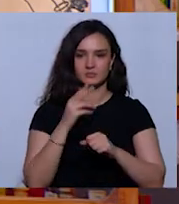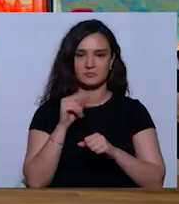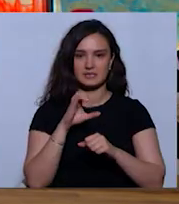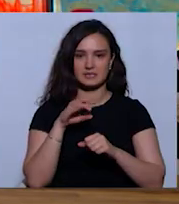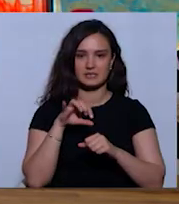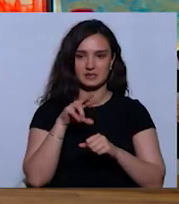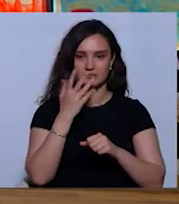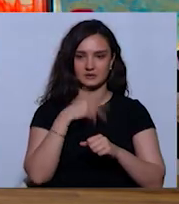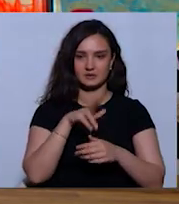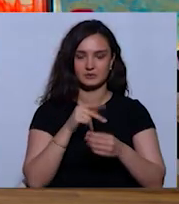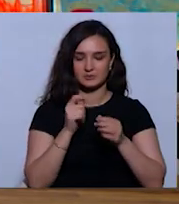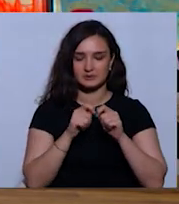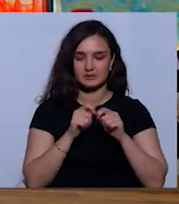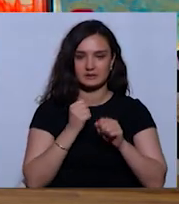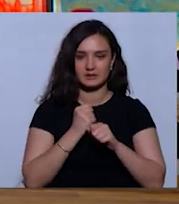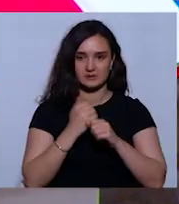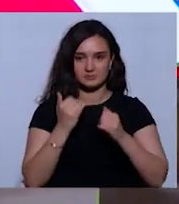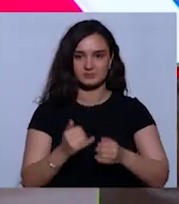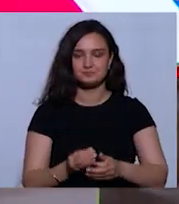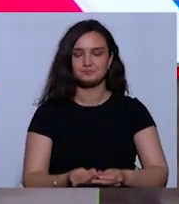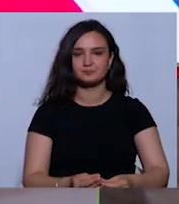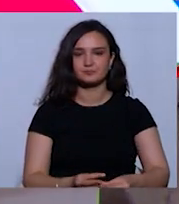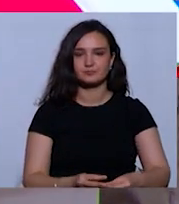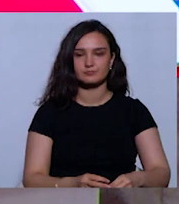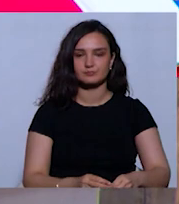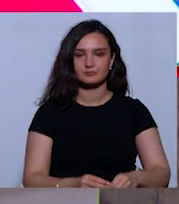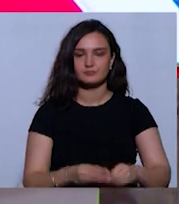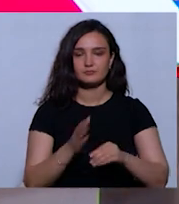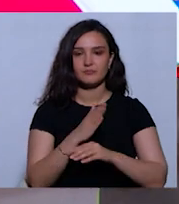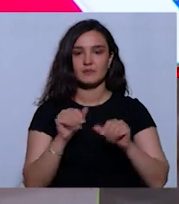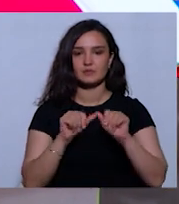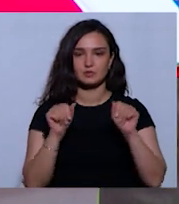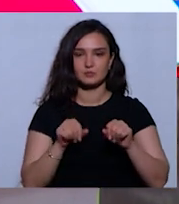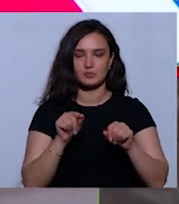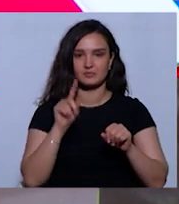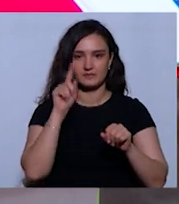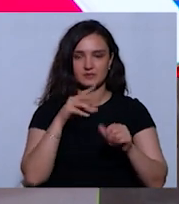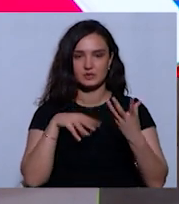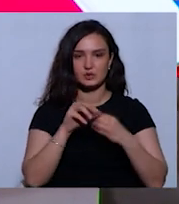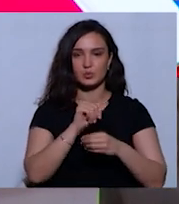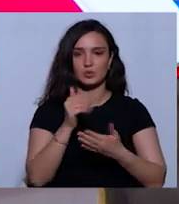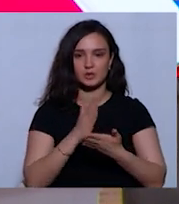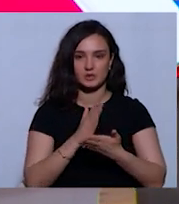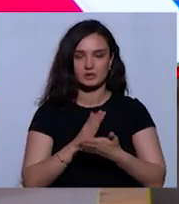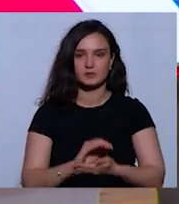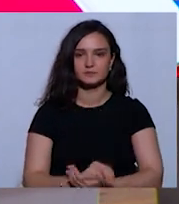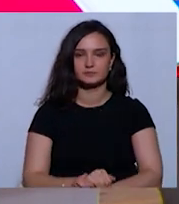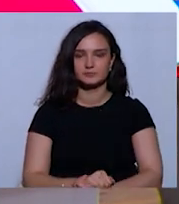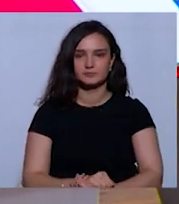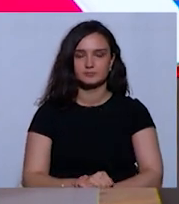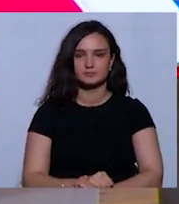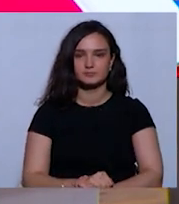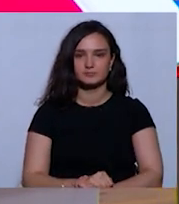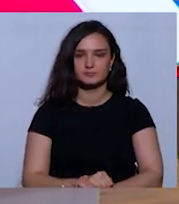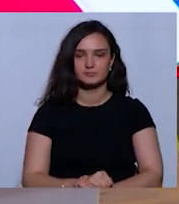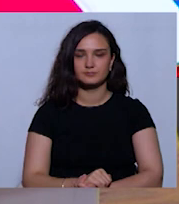პასტელში, ხა ცოტას გააფრცქნე. და თევზის ფორმა ვიცით როგორია?